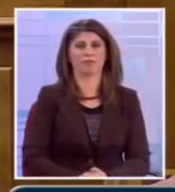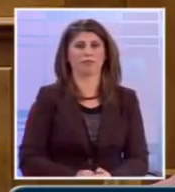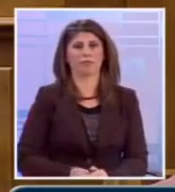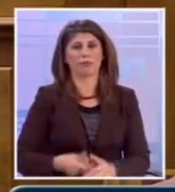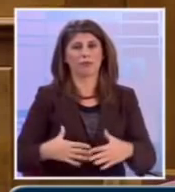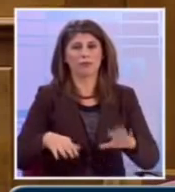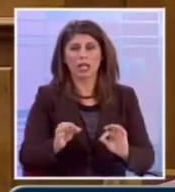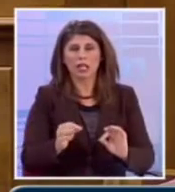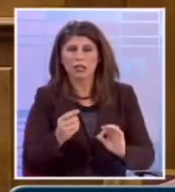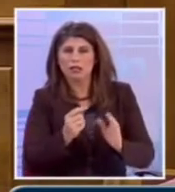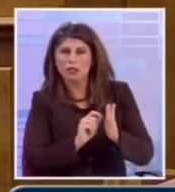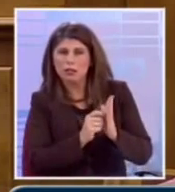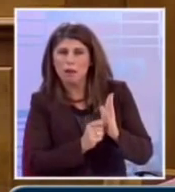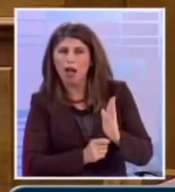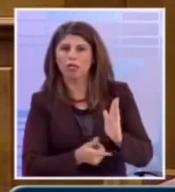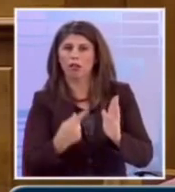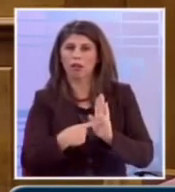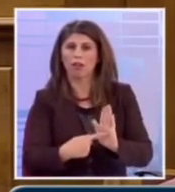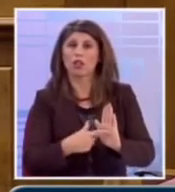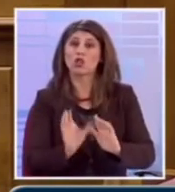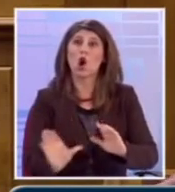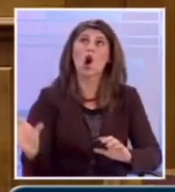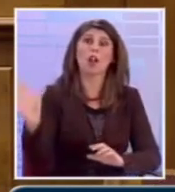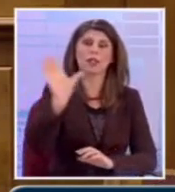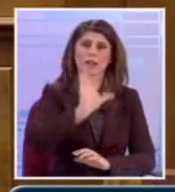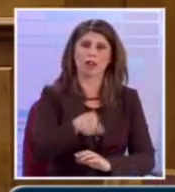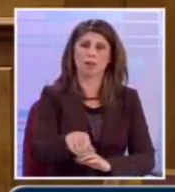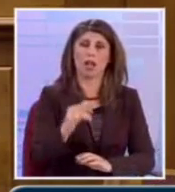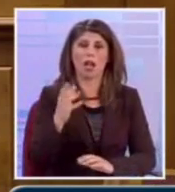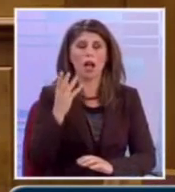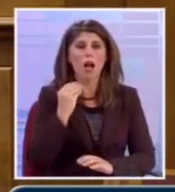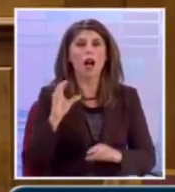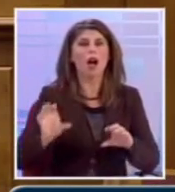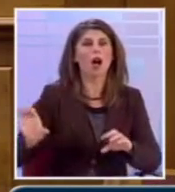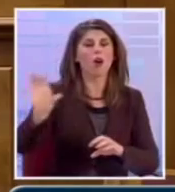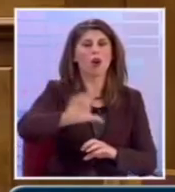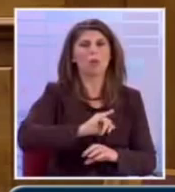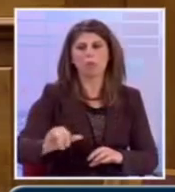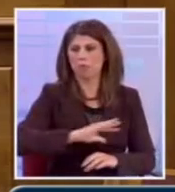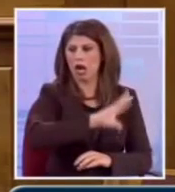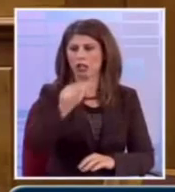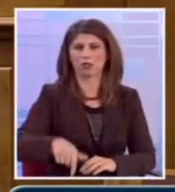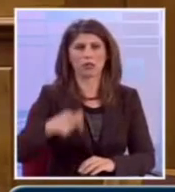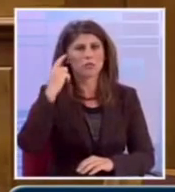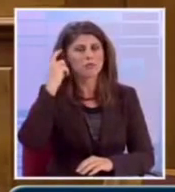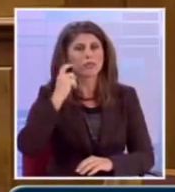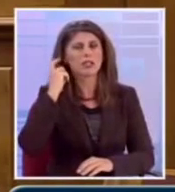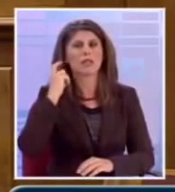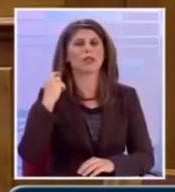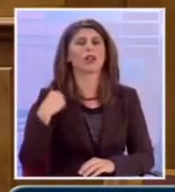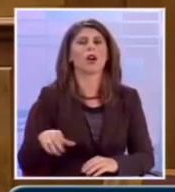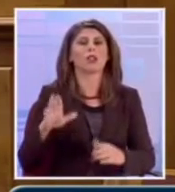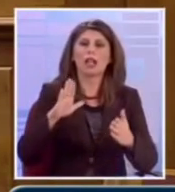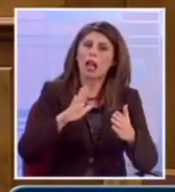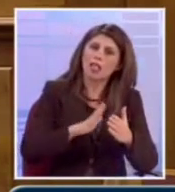σημάδια έχουν κάνει την εμφάνισή τους σε όλη την Ευρώπη. Ακόμη και χώρες όπου κανείς δεν είχε μέχρι σήμερα διανοηθεί ότι θα τους